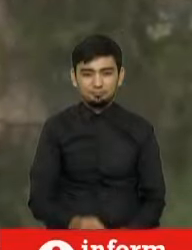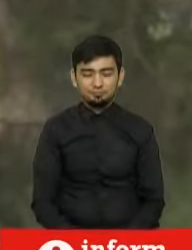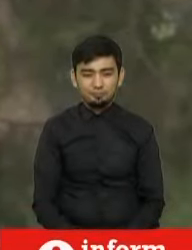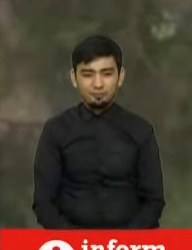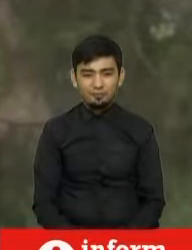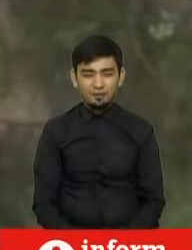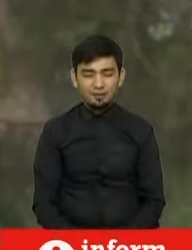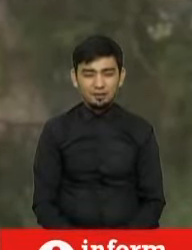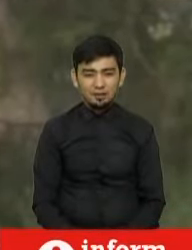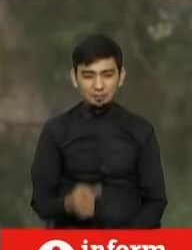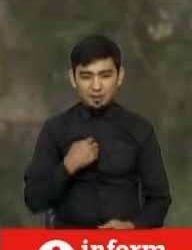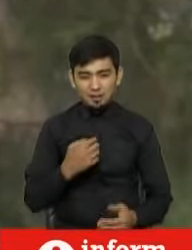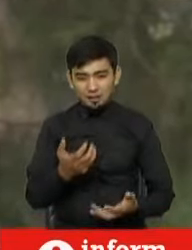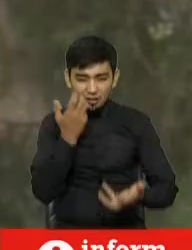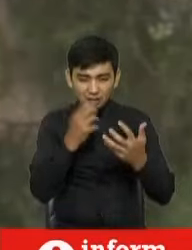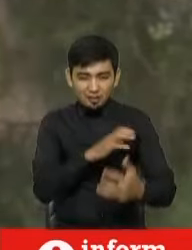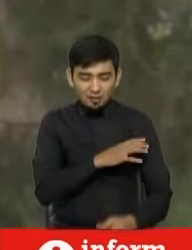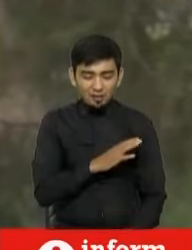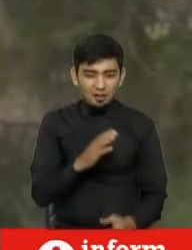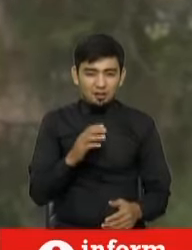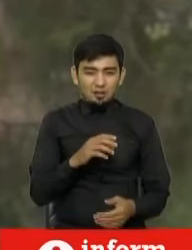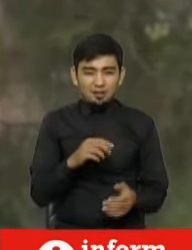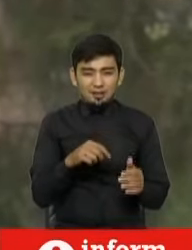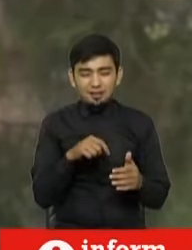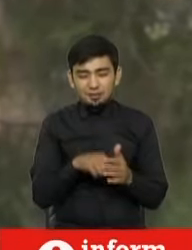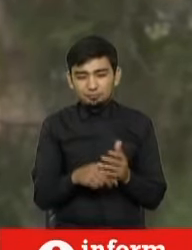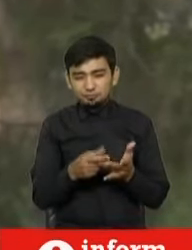одно из исследований которое мы провели - это оценка качества